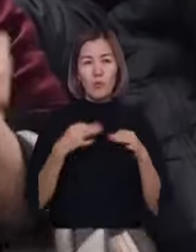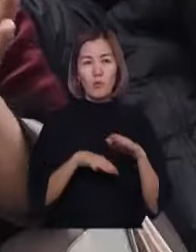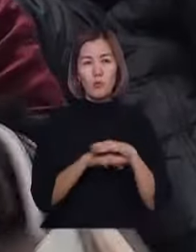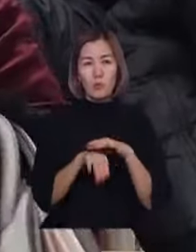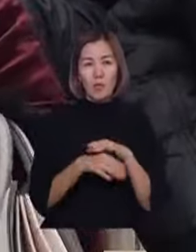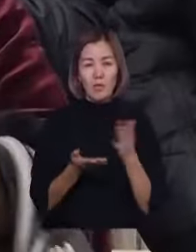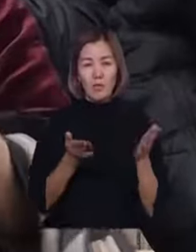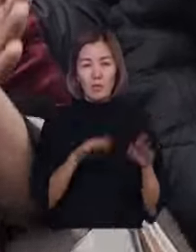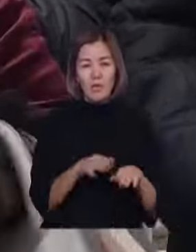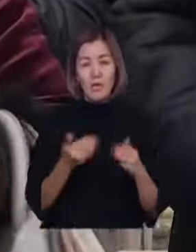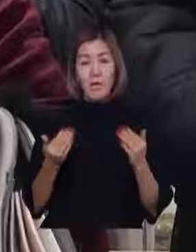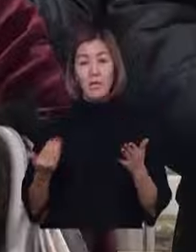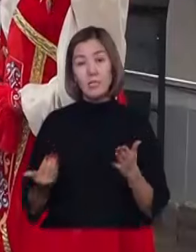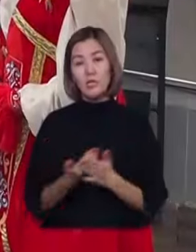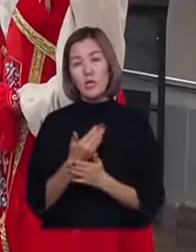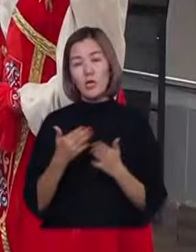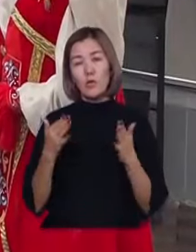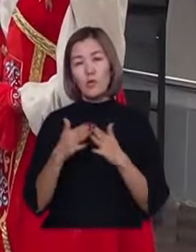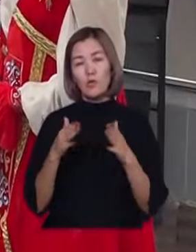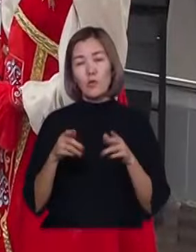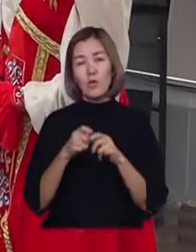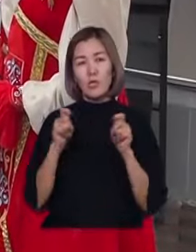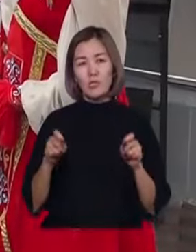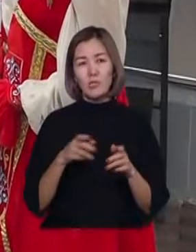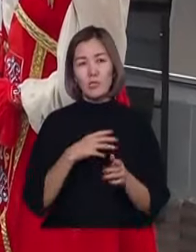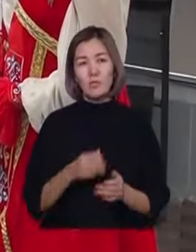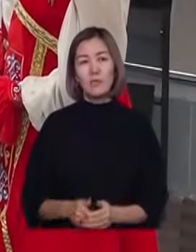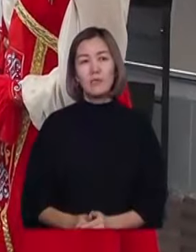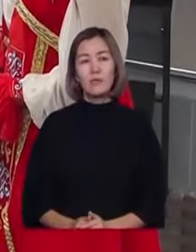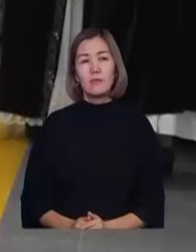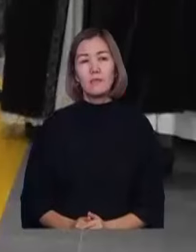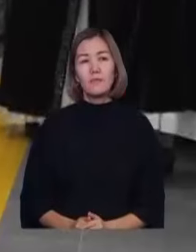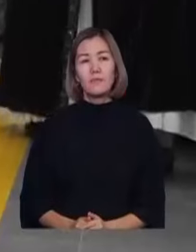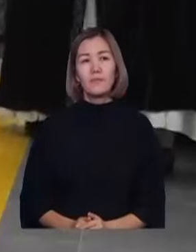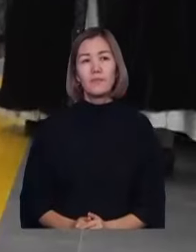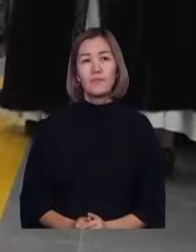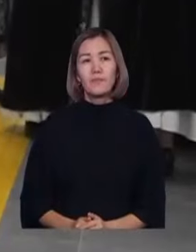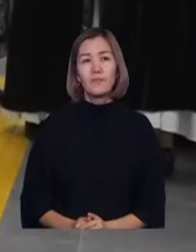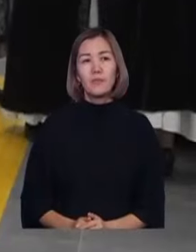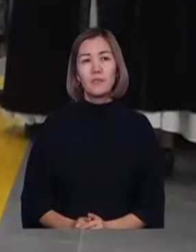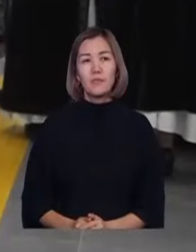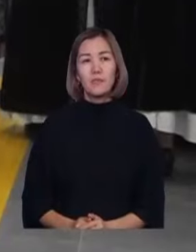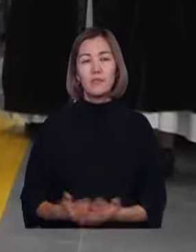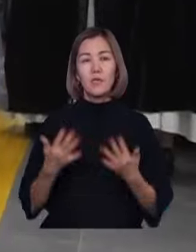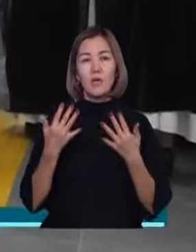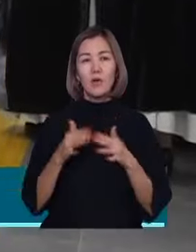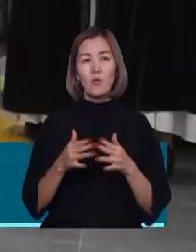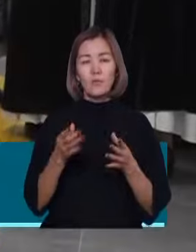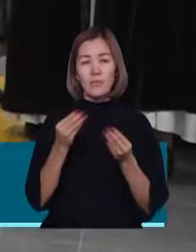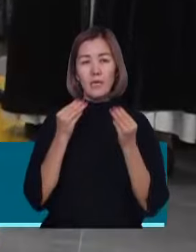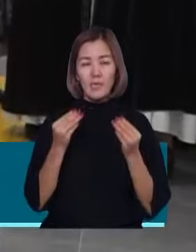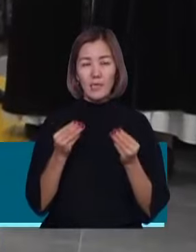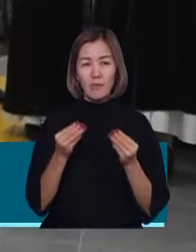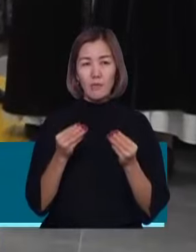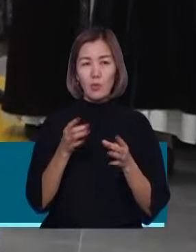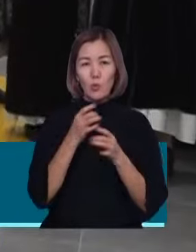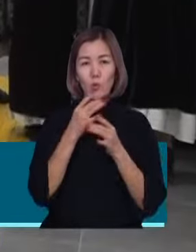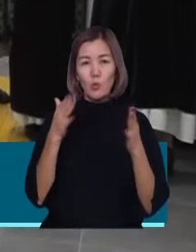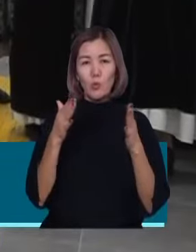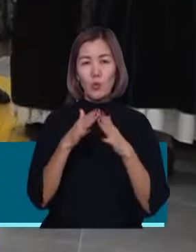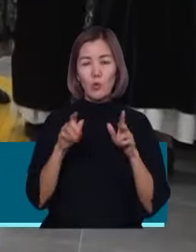Элдин сурамысы менен энди жаңа өнөр ошагы колданышка берилди. Энди мине осындай ауылымызга керемет мәдениет